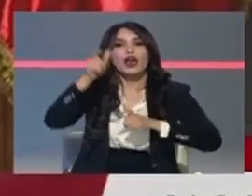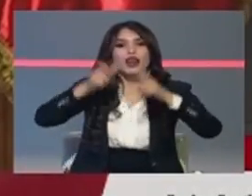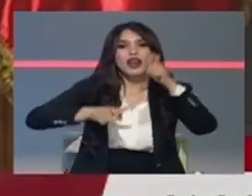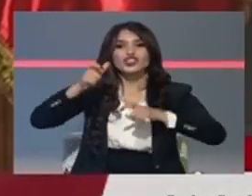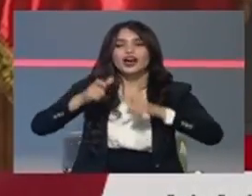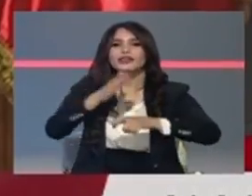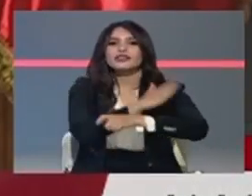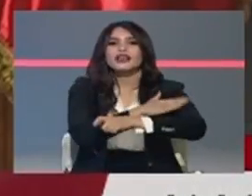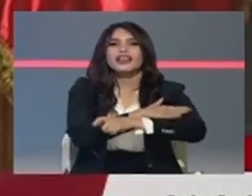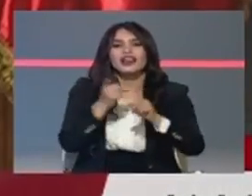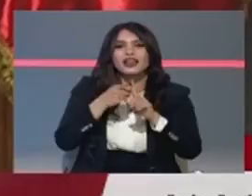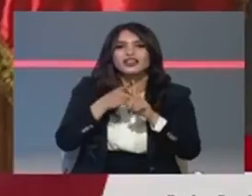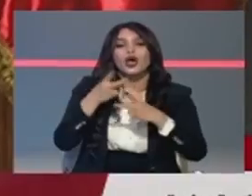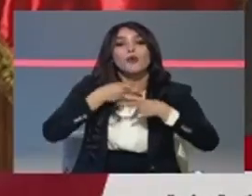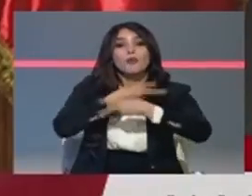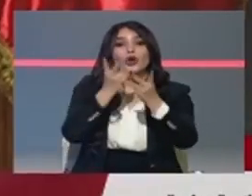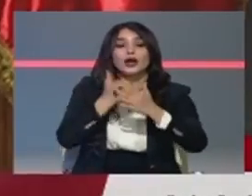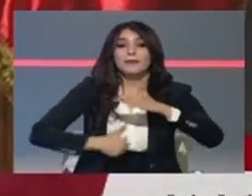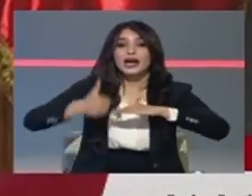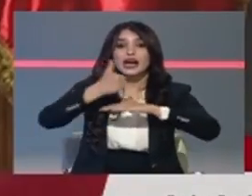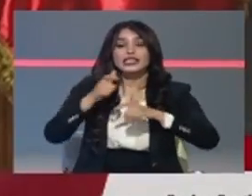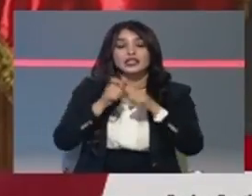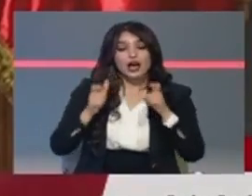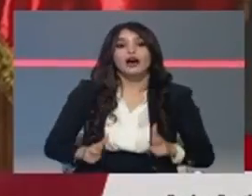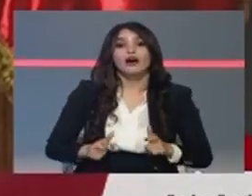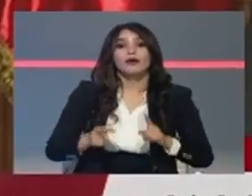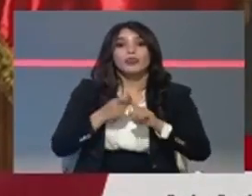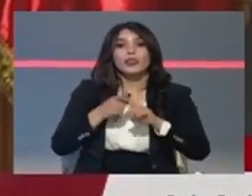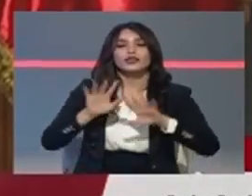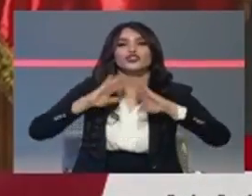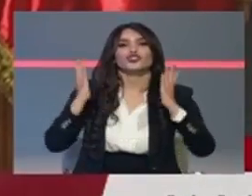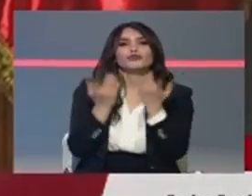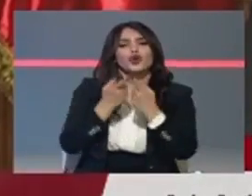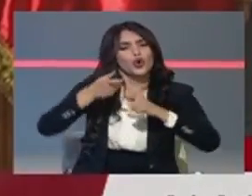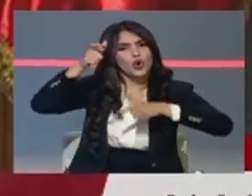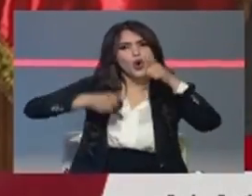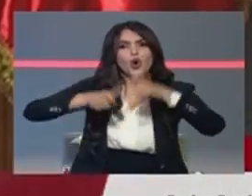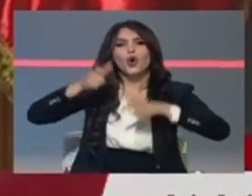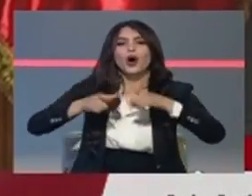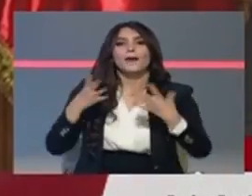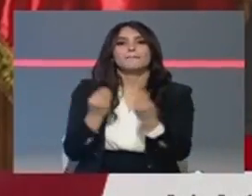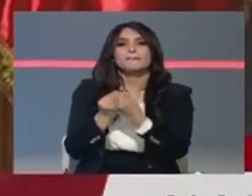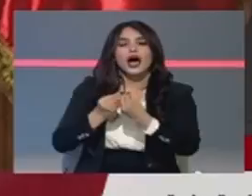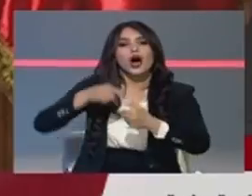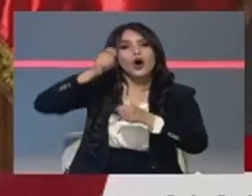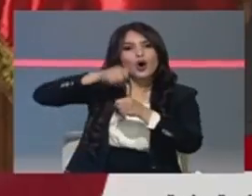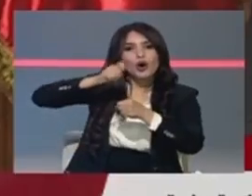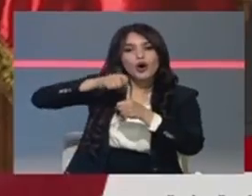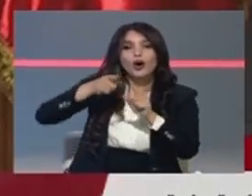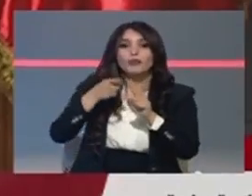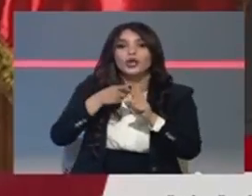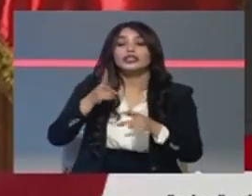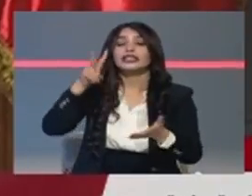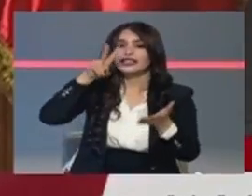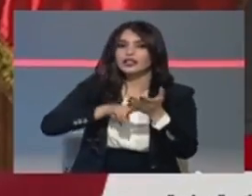الاجتماعية والمعلن عنها من قبل رئيس الحكومة الياس الفخفاخ تشمل أيضا حرفيي الصناعات التقليدية وتنطبق